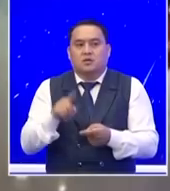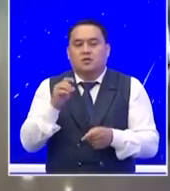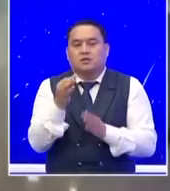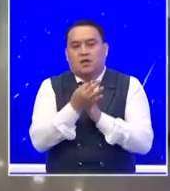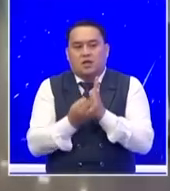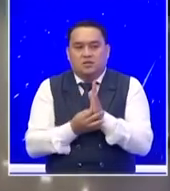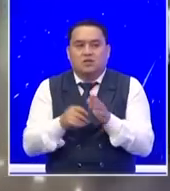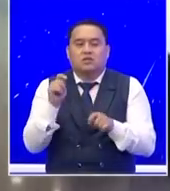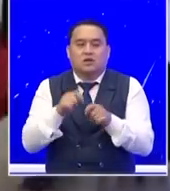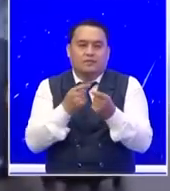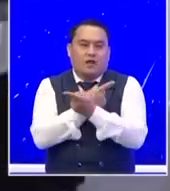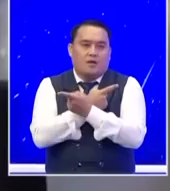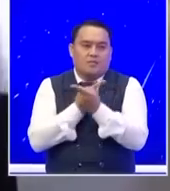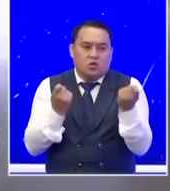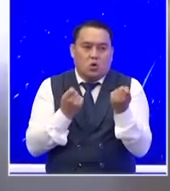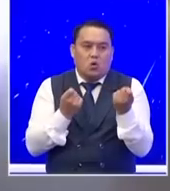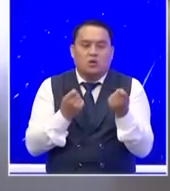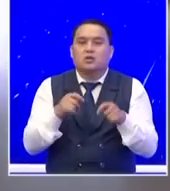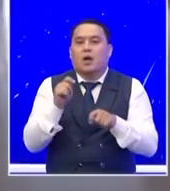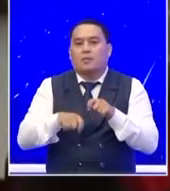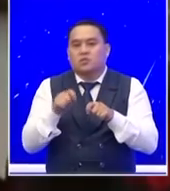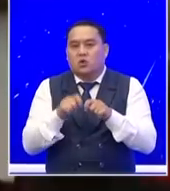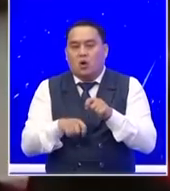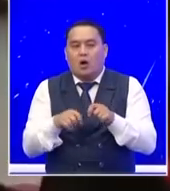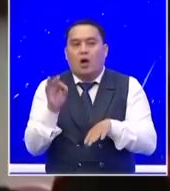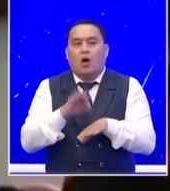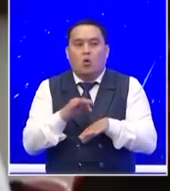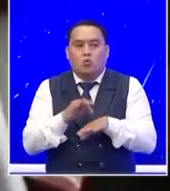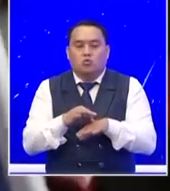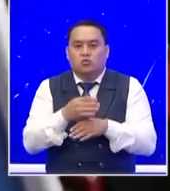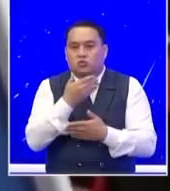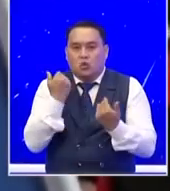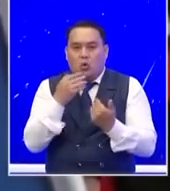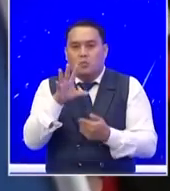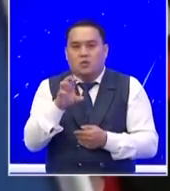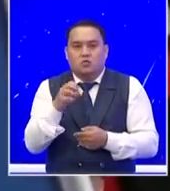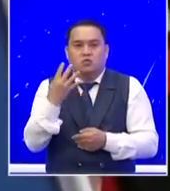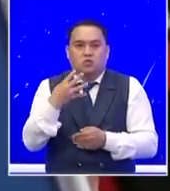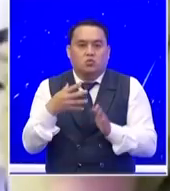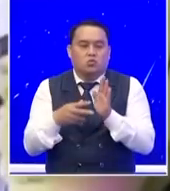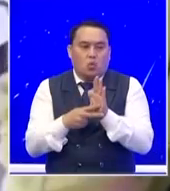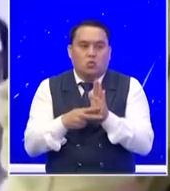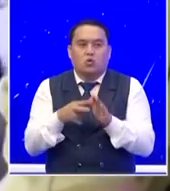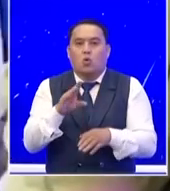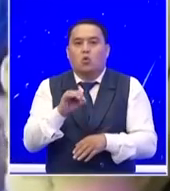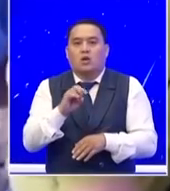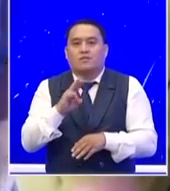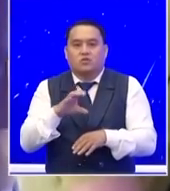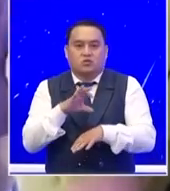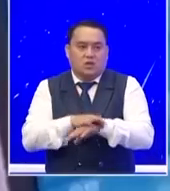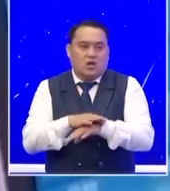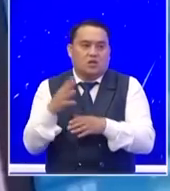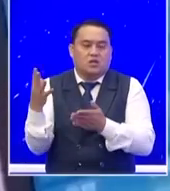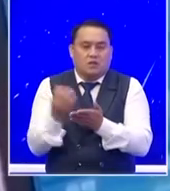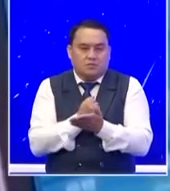тапсыратыны хабарланған болатын. Сынама тапсырғандар арасында ауру белгілері жоқ 559 адамнан коронавирус анықталған.